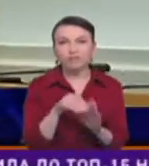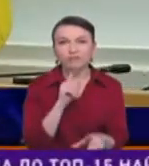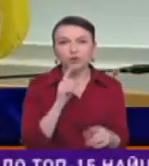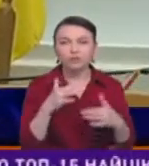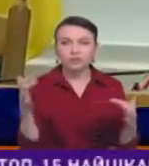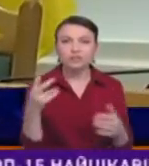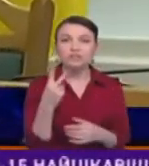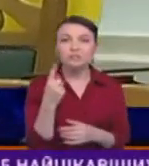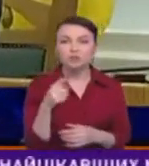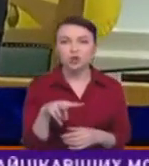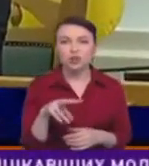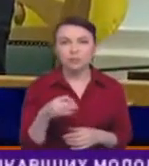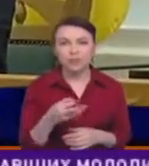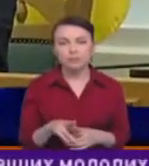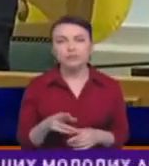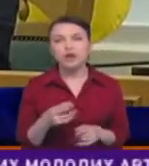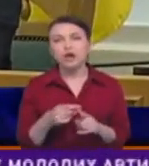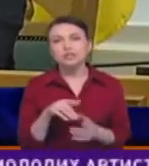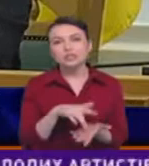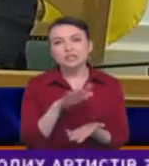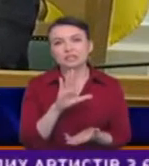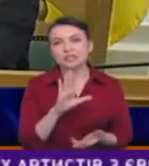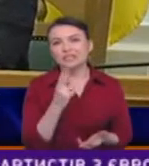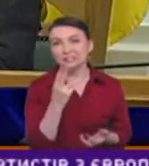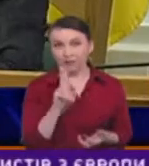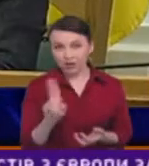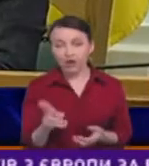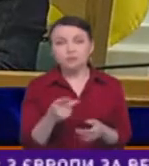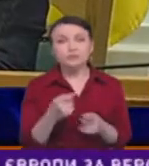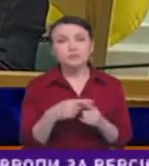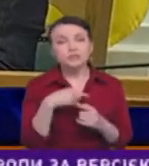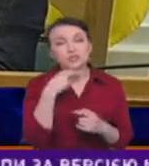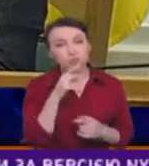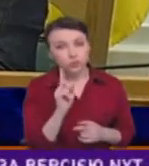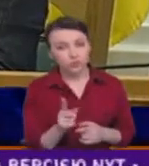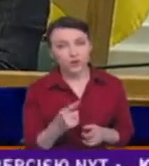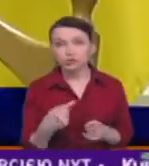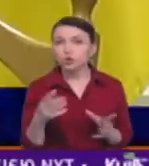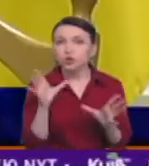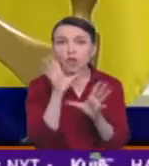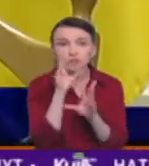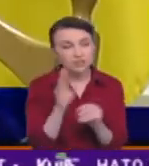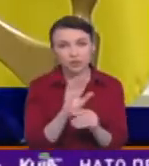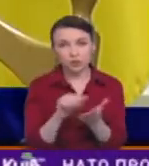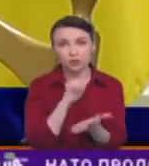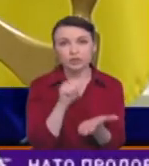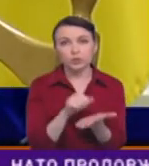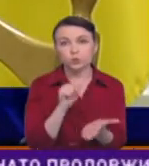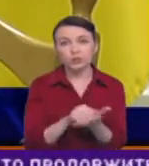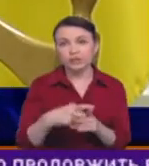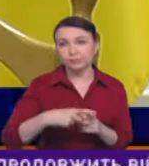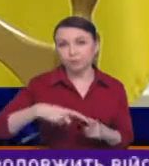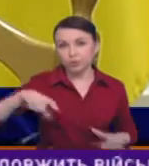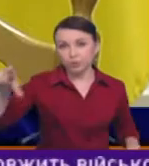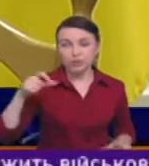відбудуться 21 липня. У Центр виборчкомі також звернуло увагу на те, що не встигнуть надрукувати бюлетні до